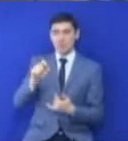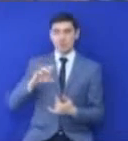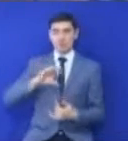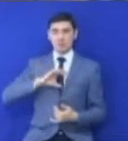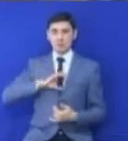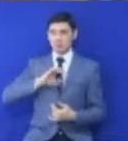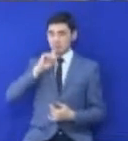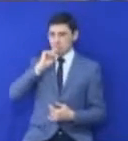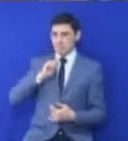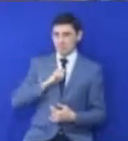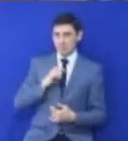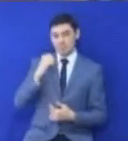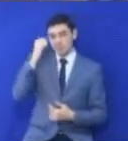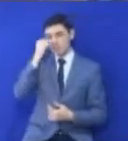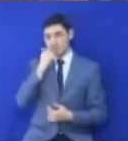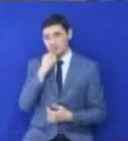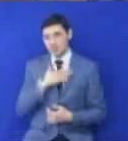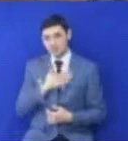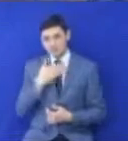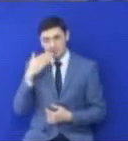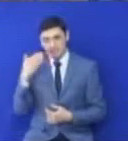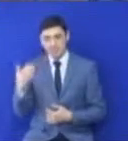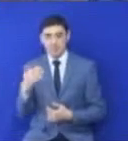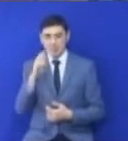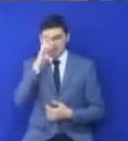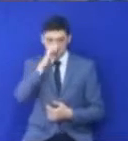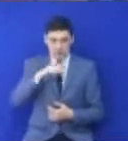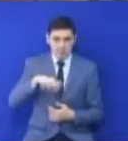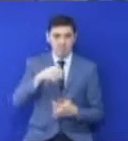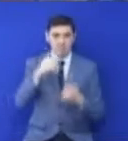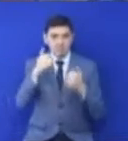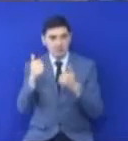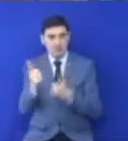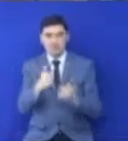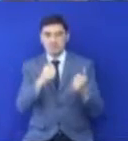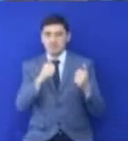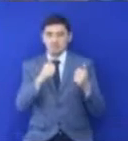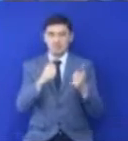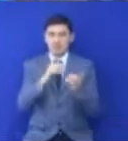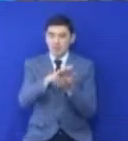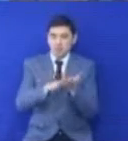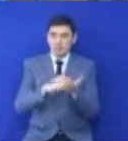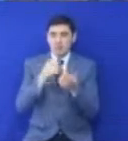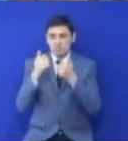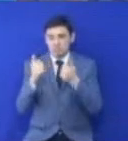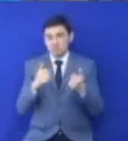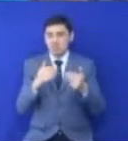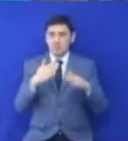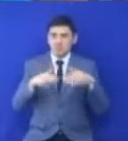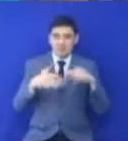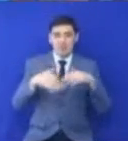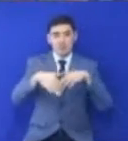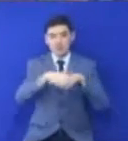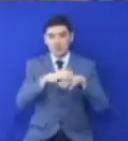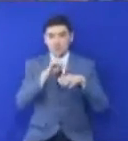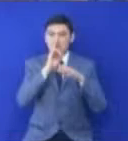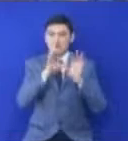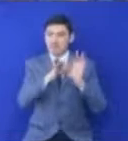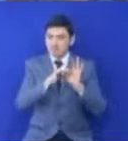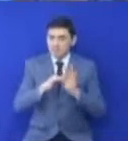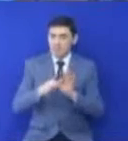айтам. Еліміз аман, жұртымыз тыныш болсын. Халыққа тыныштық